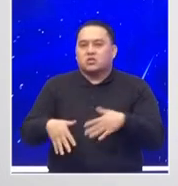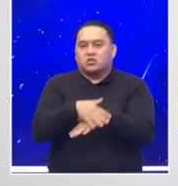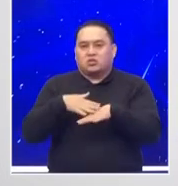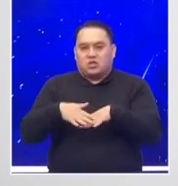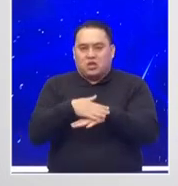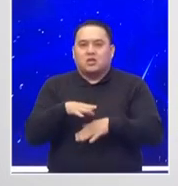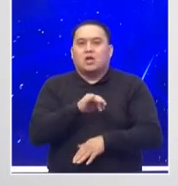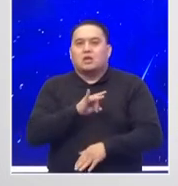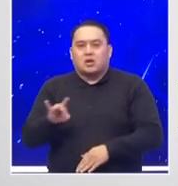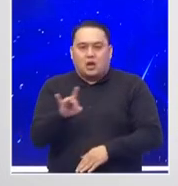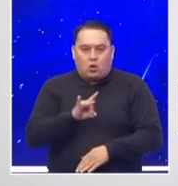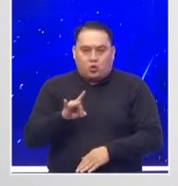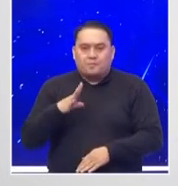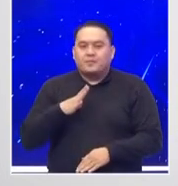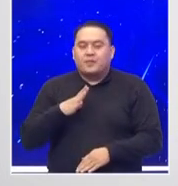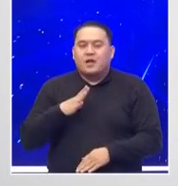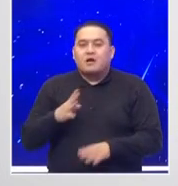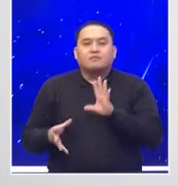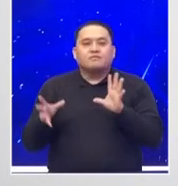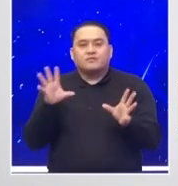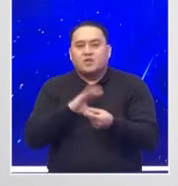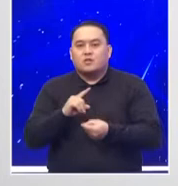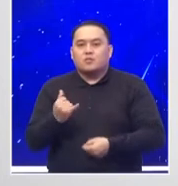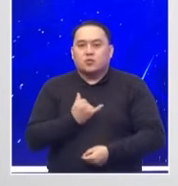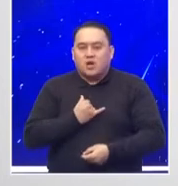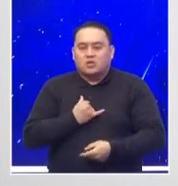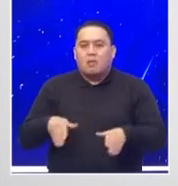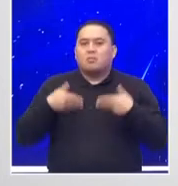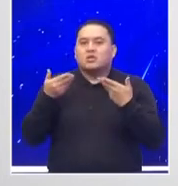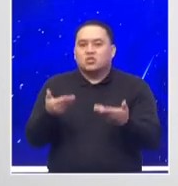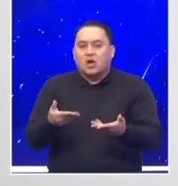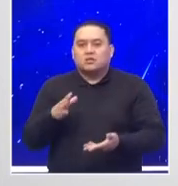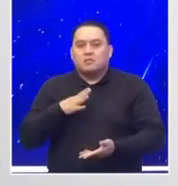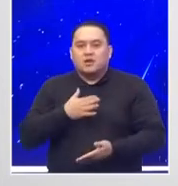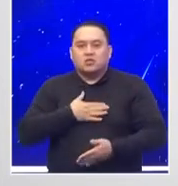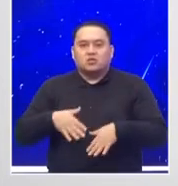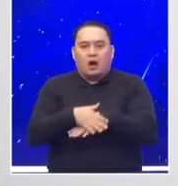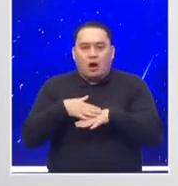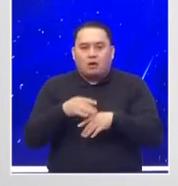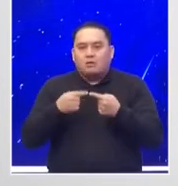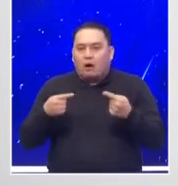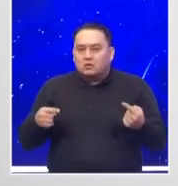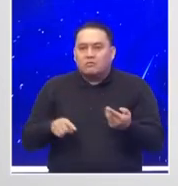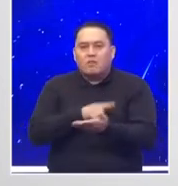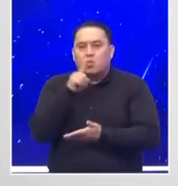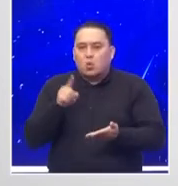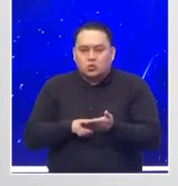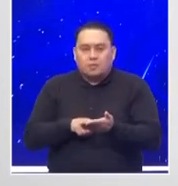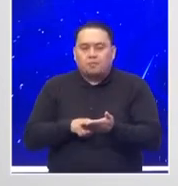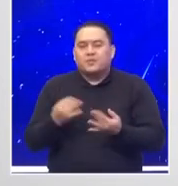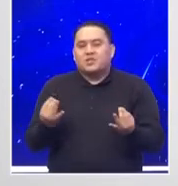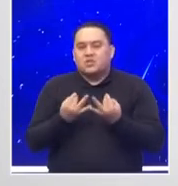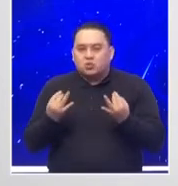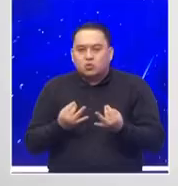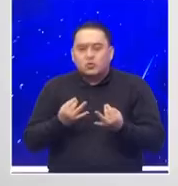солдат талгарского района в целом наши департамент обращайся наши жители по разным интересующим